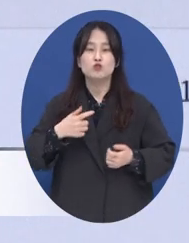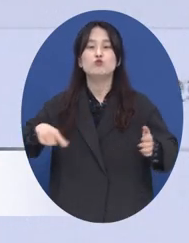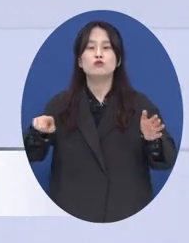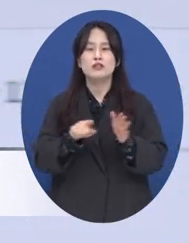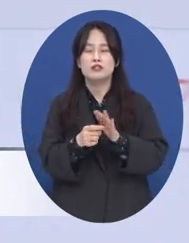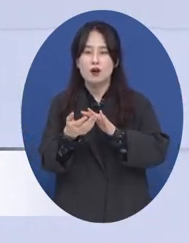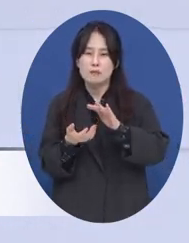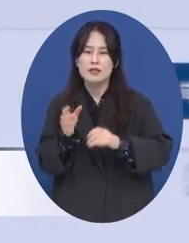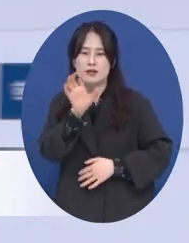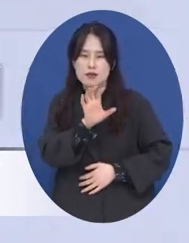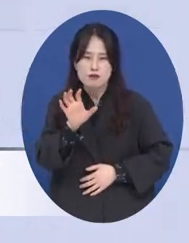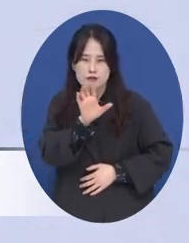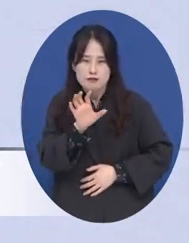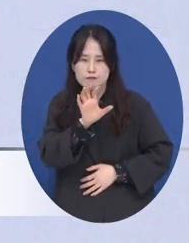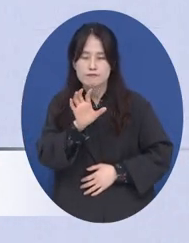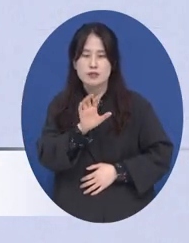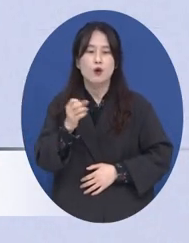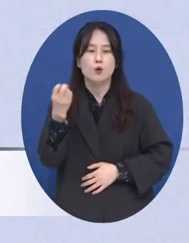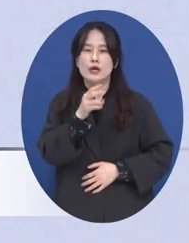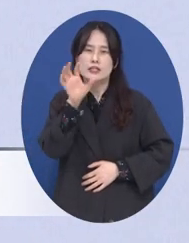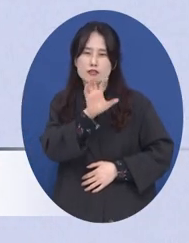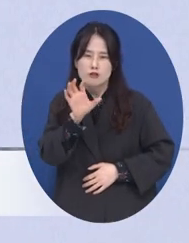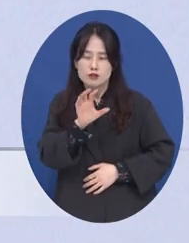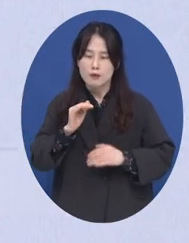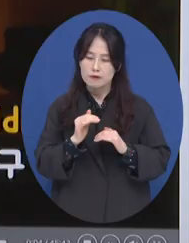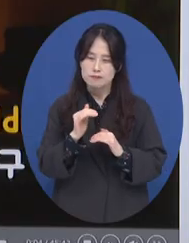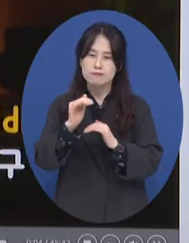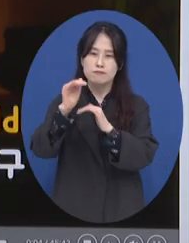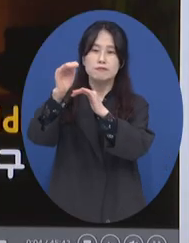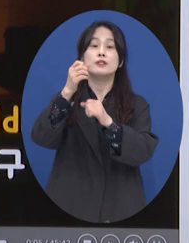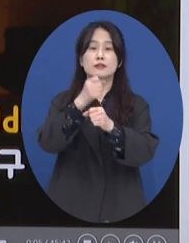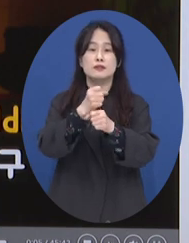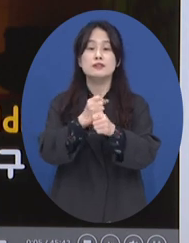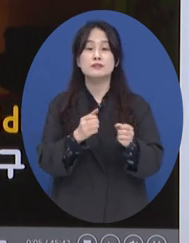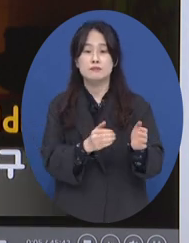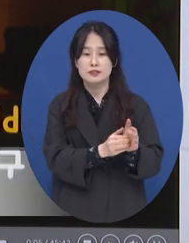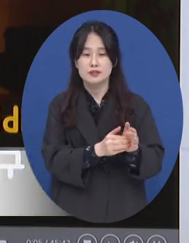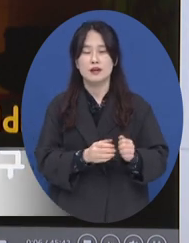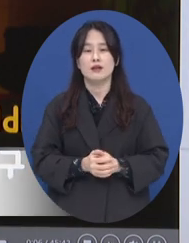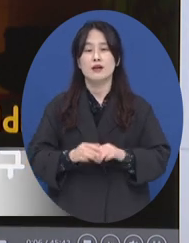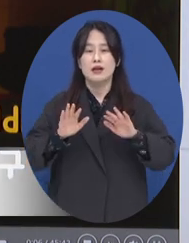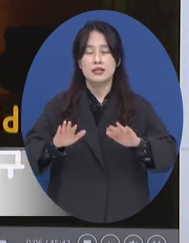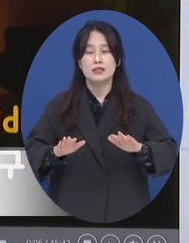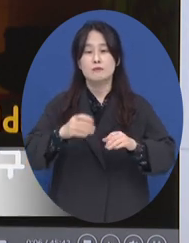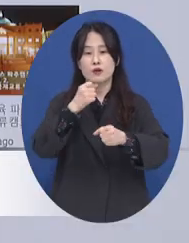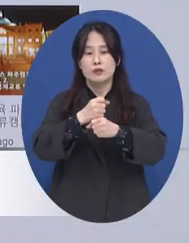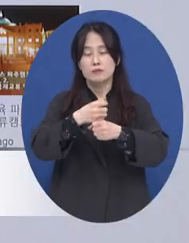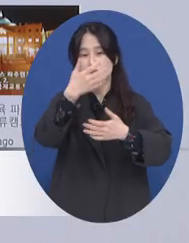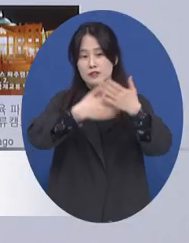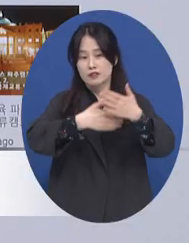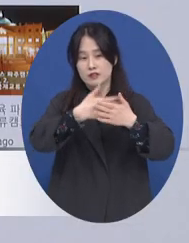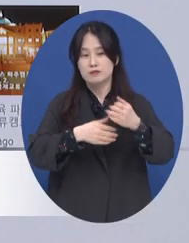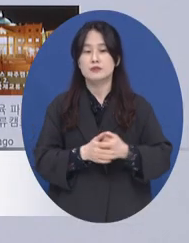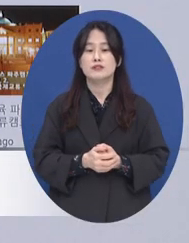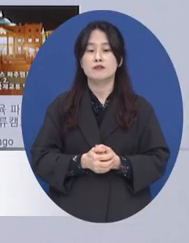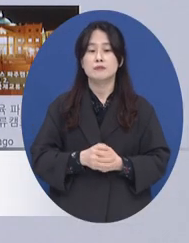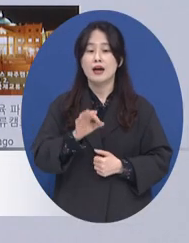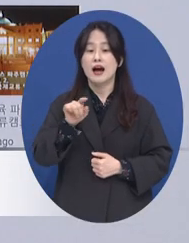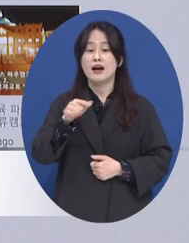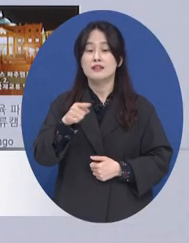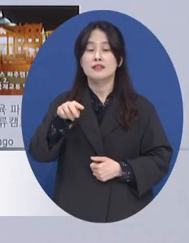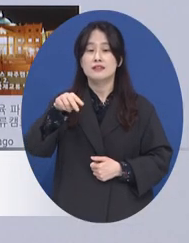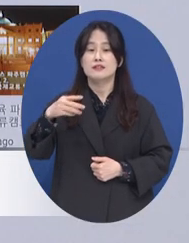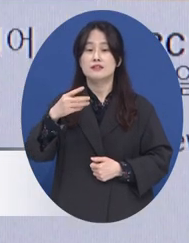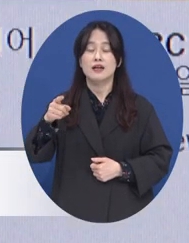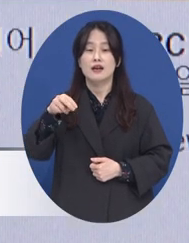예습과 복습 본 영상 등 단계별로 컨텐츠를 구성했습니다 이번에 제작한 영어 뮤지컬은 헨젤과 그레텔